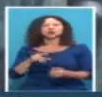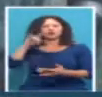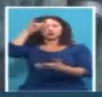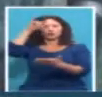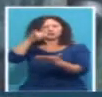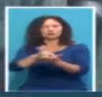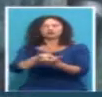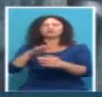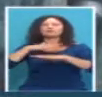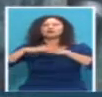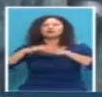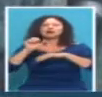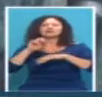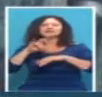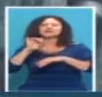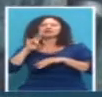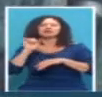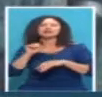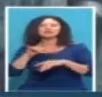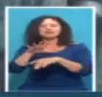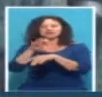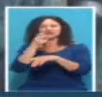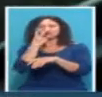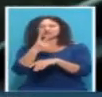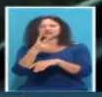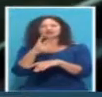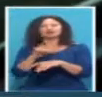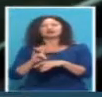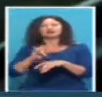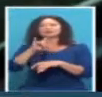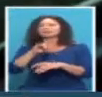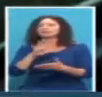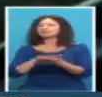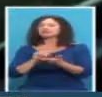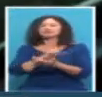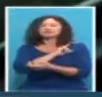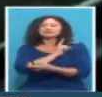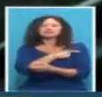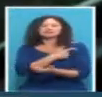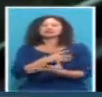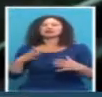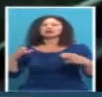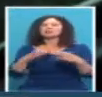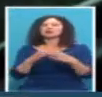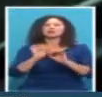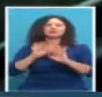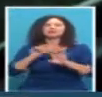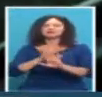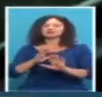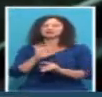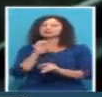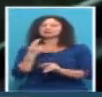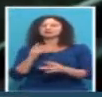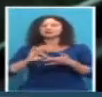полях Алтынсаринского района. Как видно по фотографиям, судно серьезно пострадало. Руководство компании об аварии распространяться не стали, но социальные